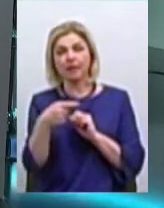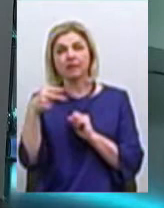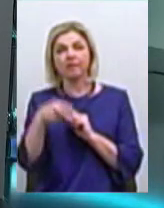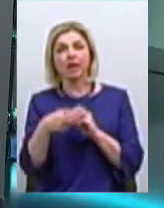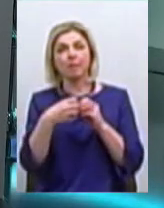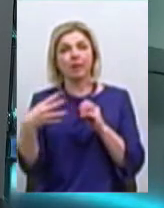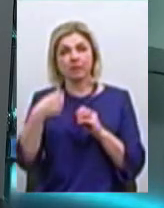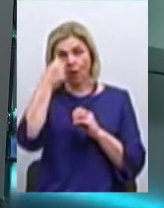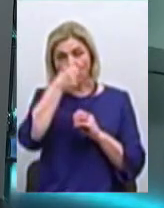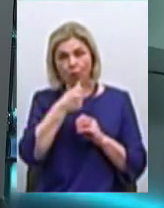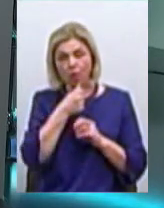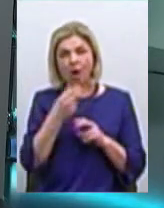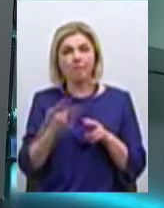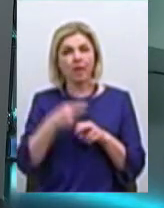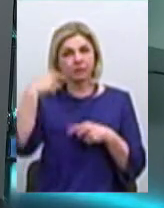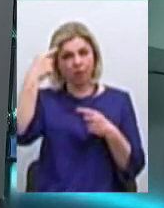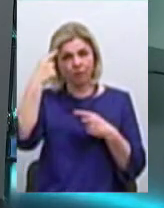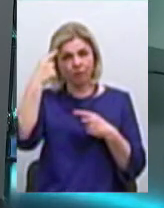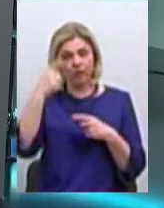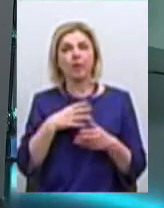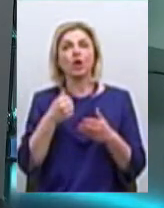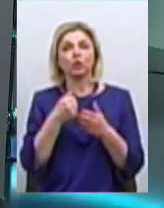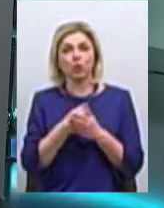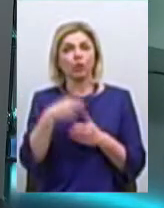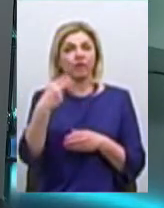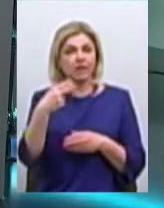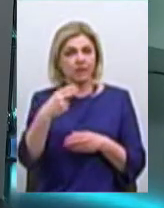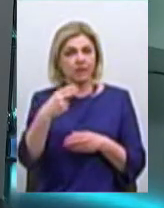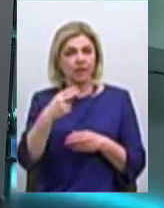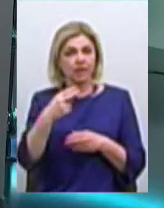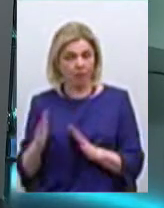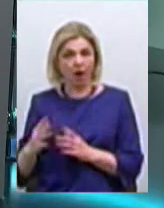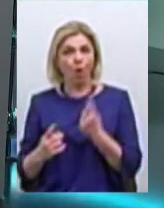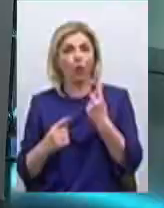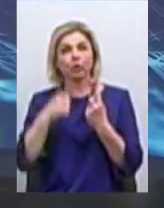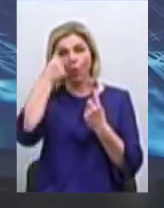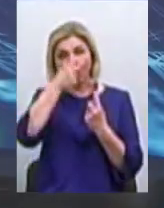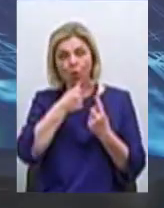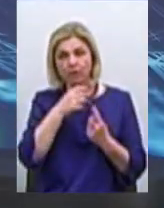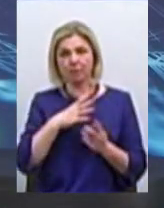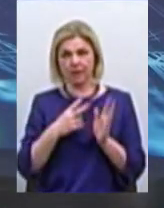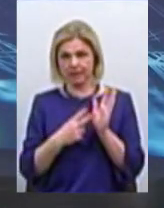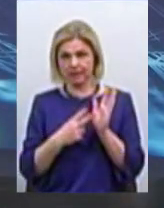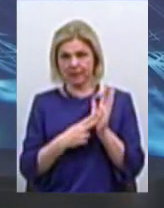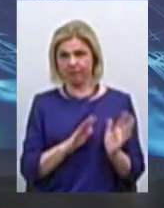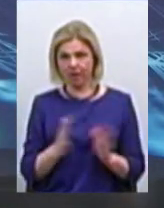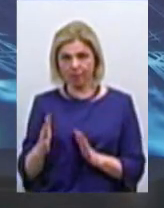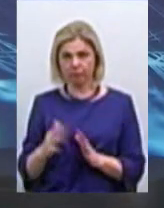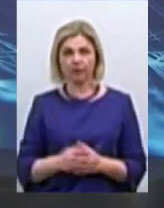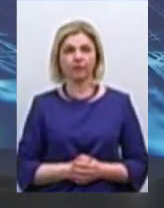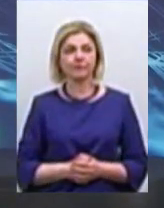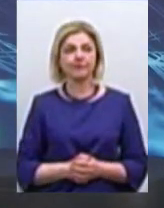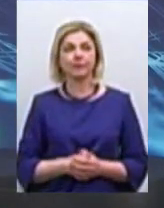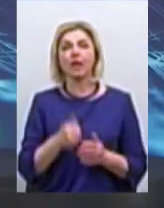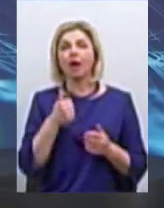2013-2015 роки, де з казу було до 20 випадків, навіть в одному році було 7 випадків.